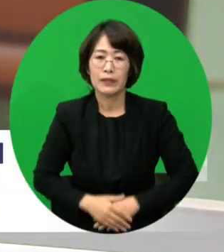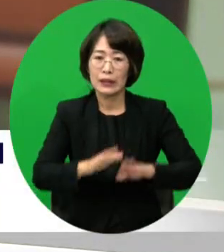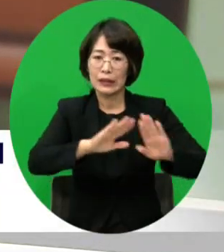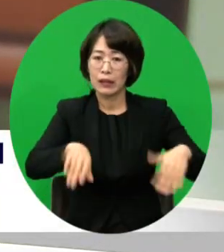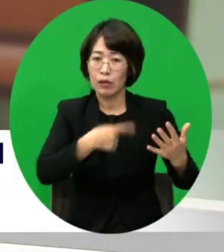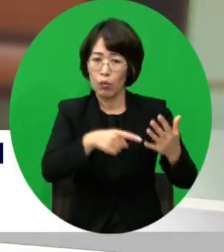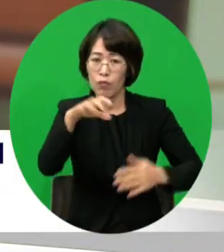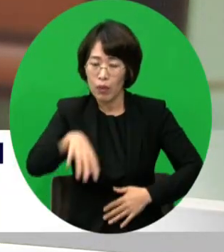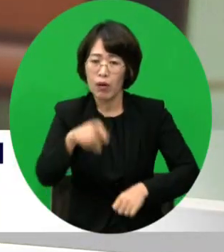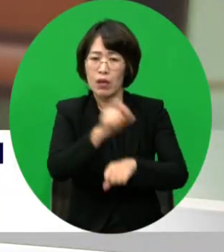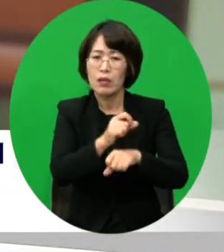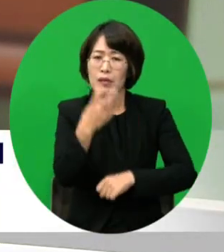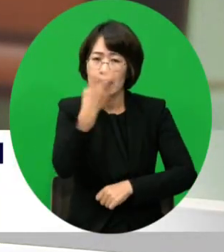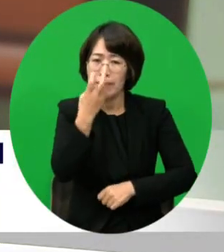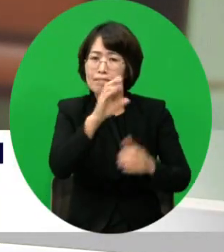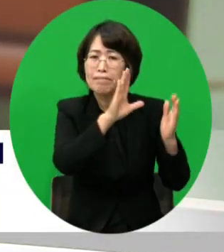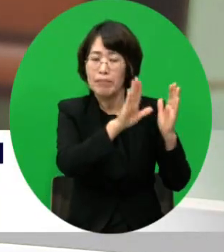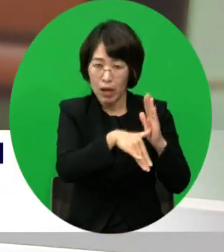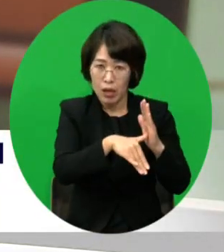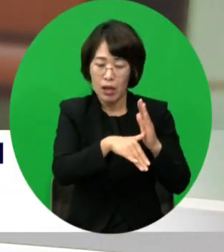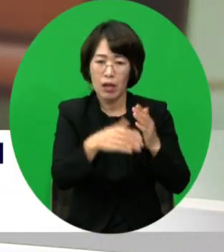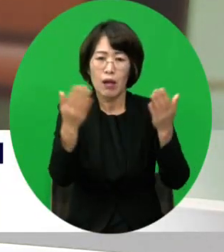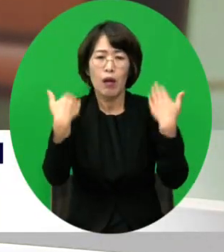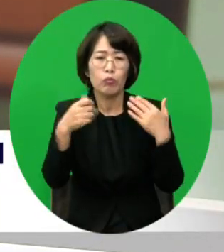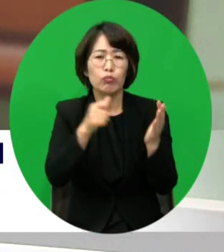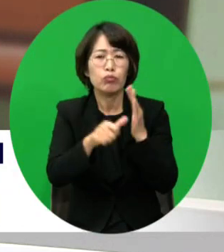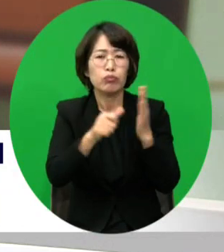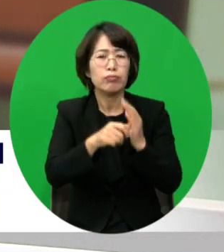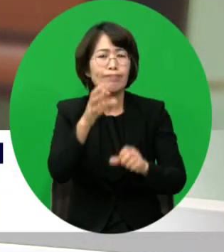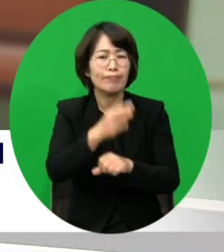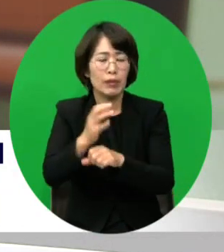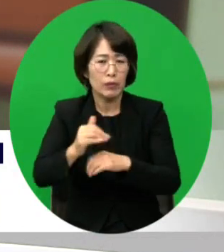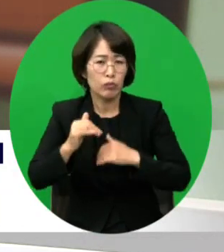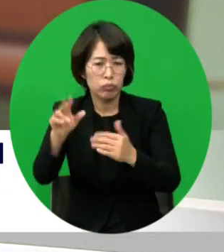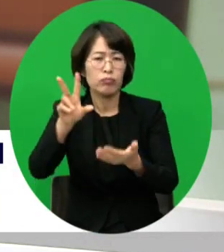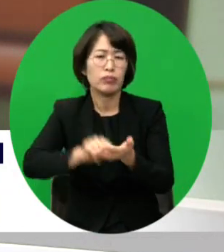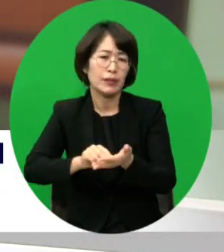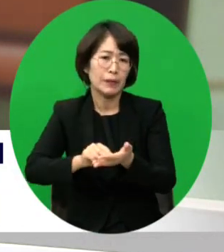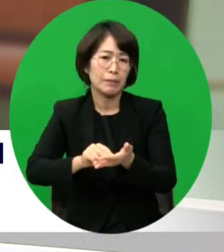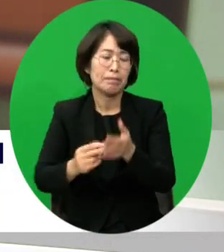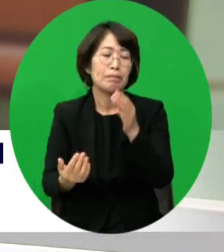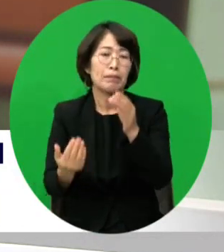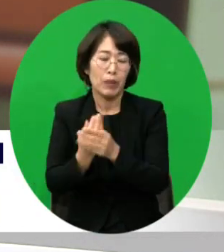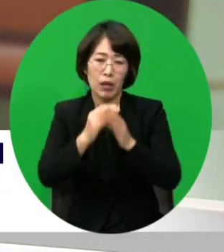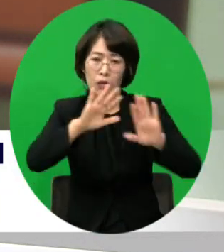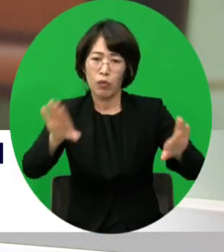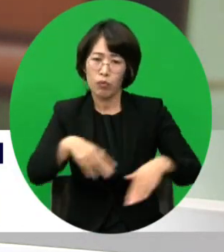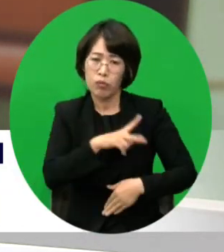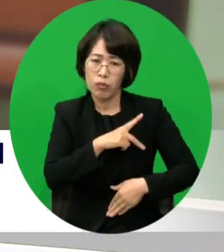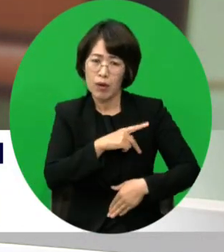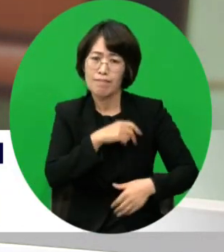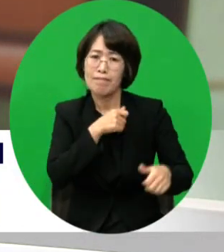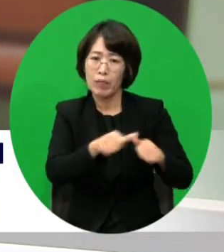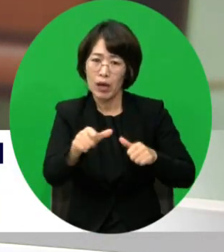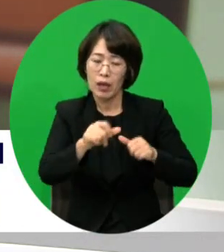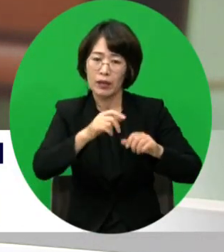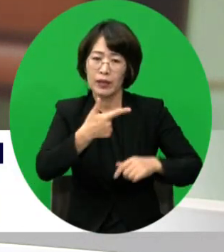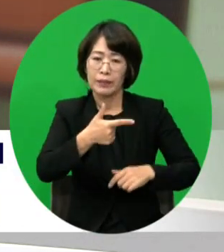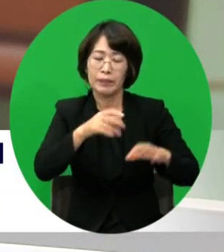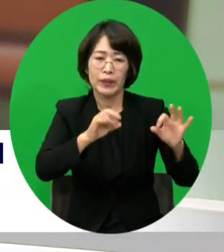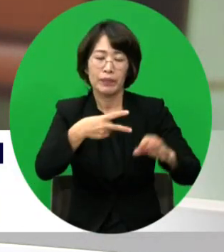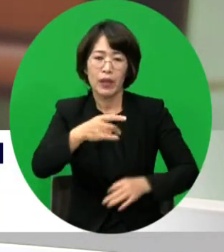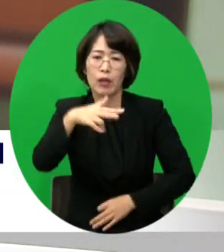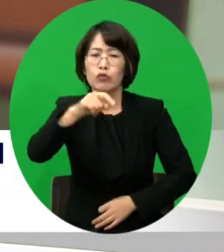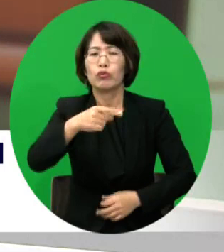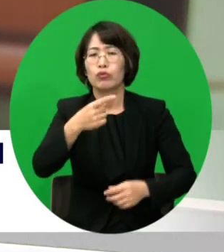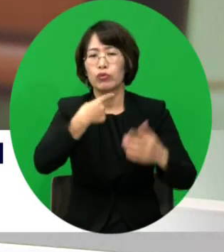전남 교육청에 대한 행정사무감사에서 학교 물품 구입 과정에 문제가 있다는 도의회의 지적에 김대중 교육감이